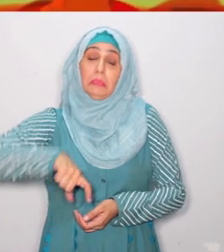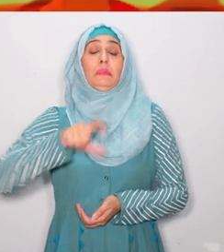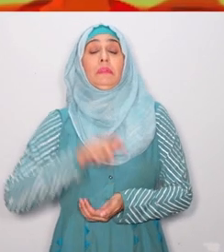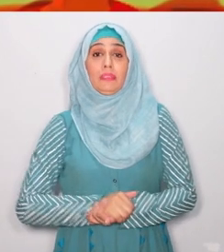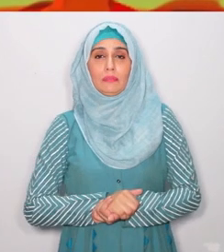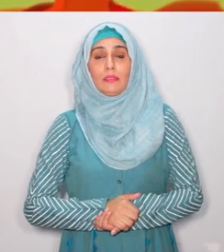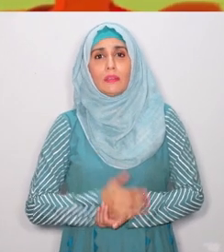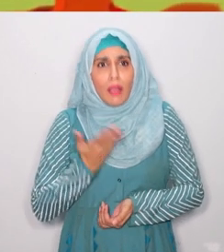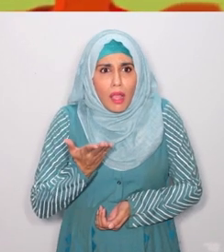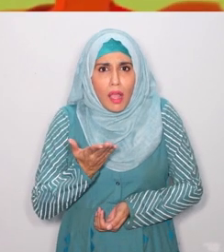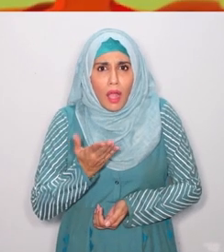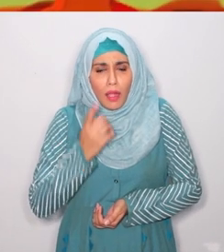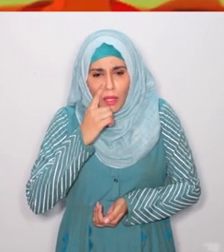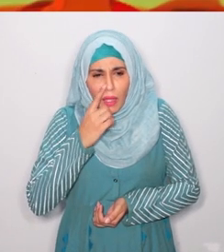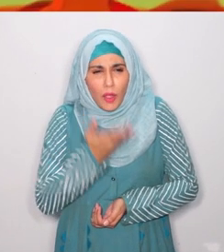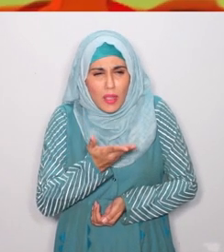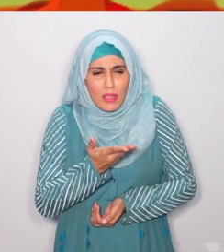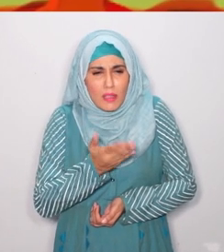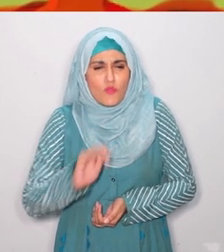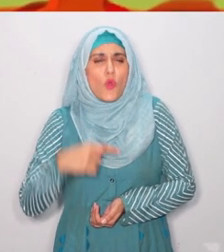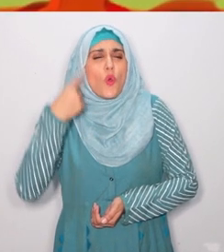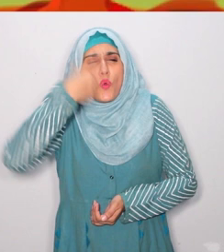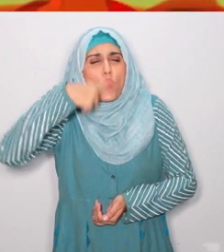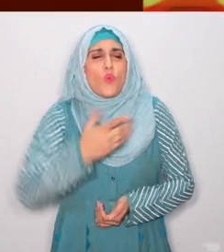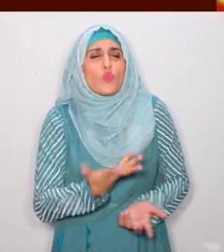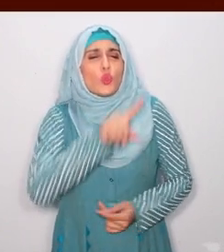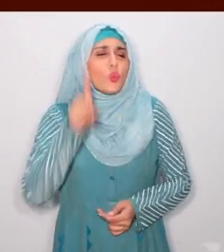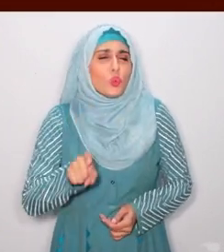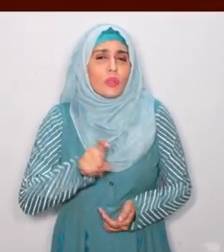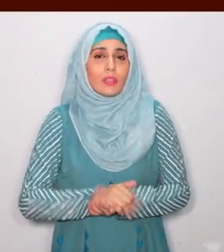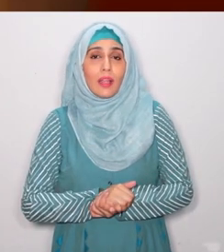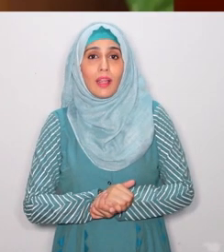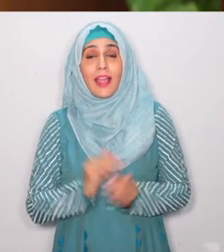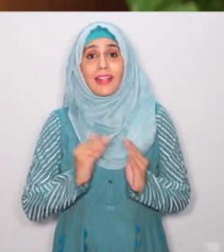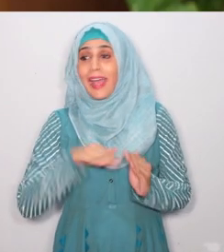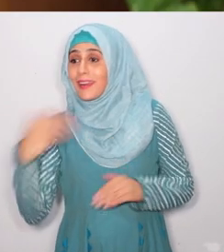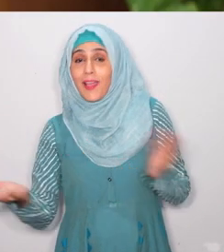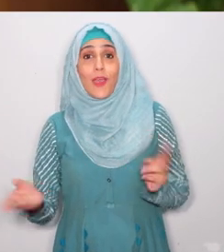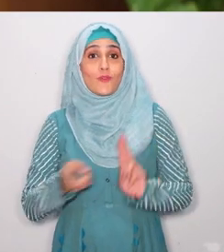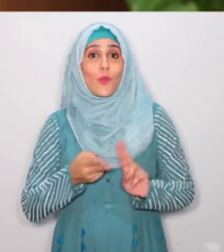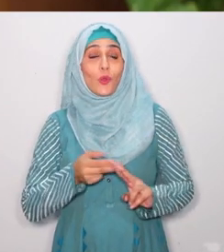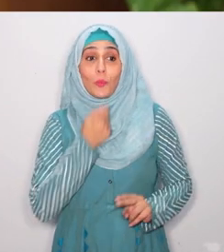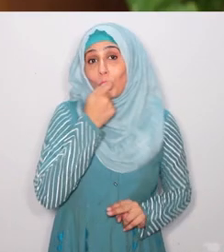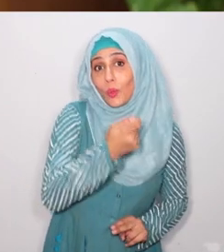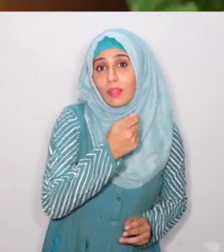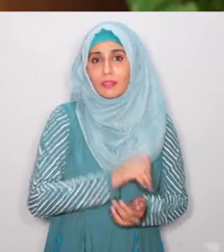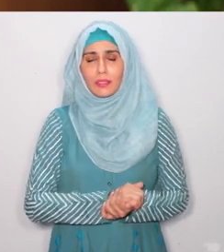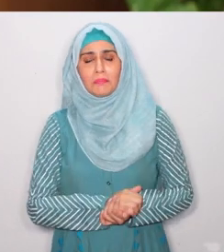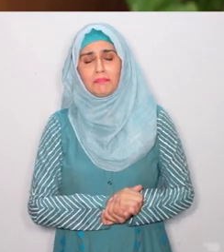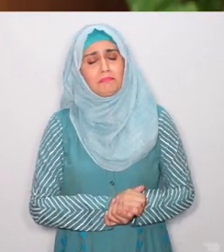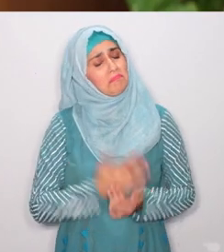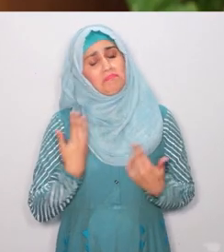अलीजे रो क्यों रही हो, पड़ोस के बच्चों ने आकर पूछा। बस क्या